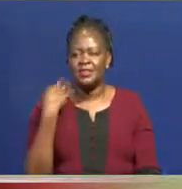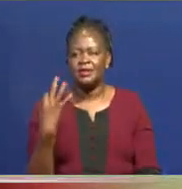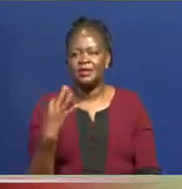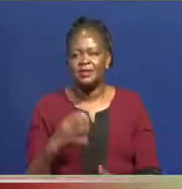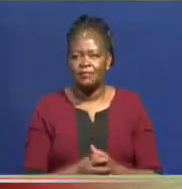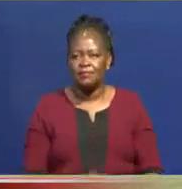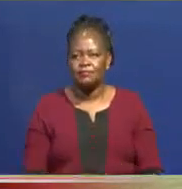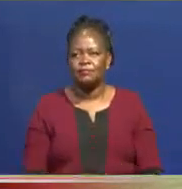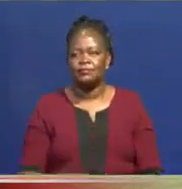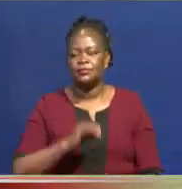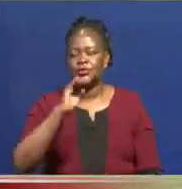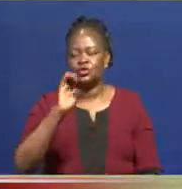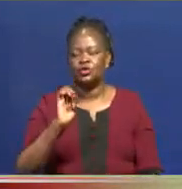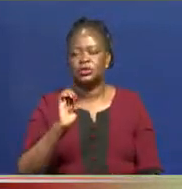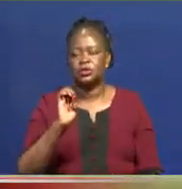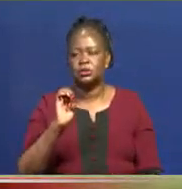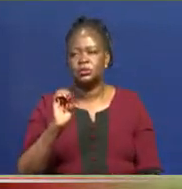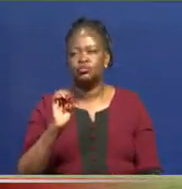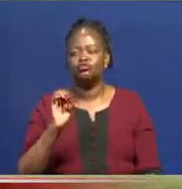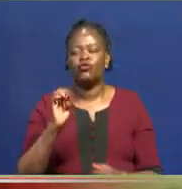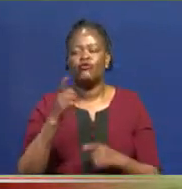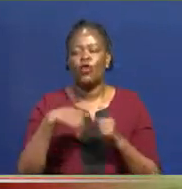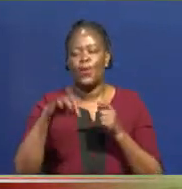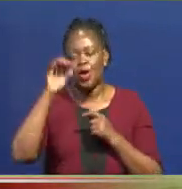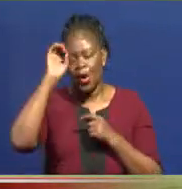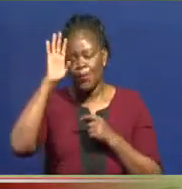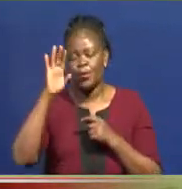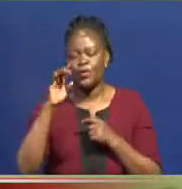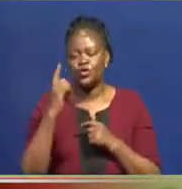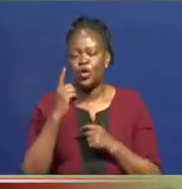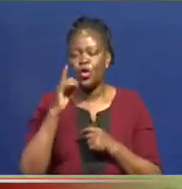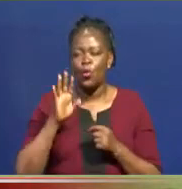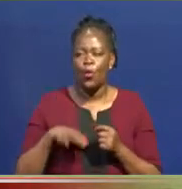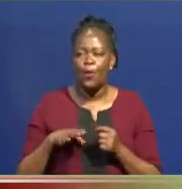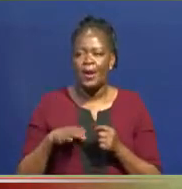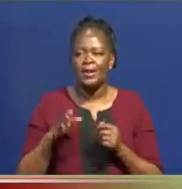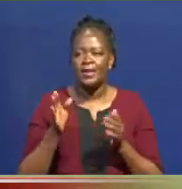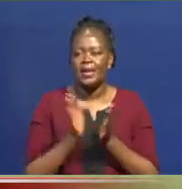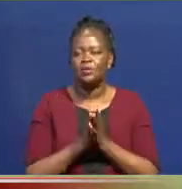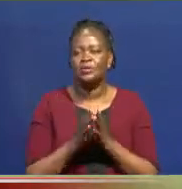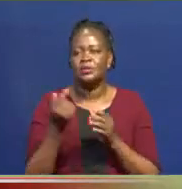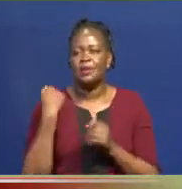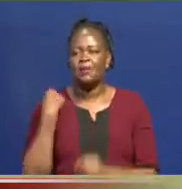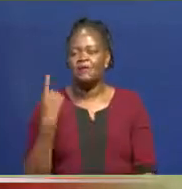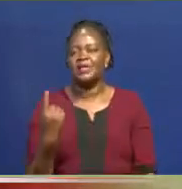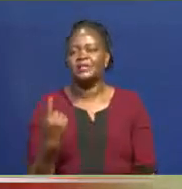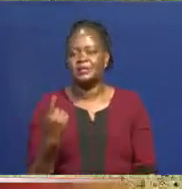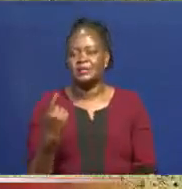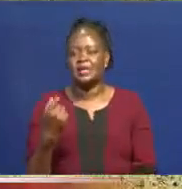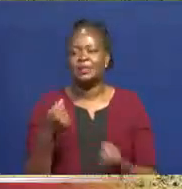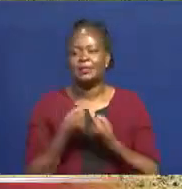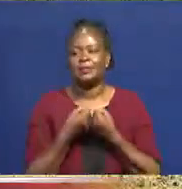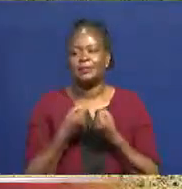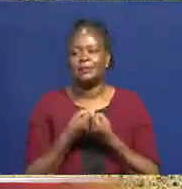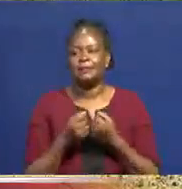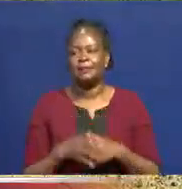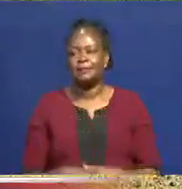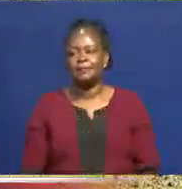227. Joyce Wanjiru wa kilabu cha Kiambu alikuwa mwanamke pekee na kuorodheshwa wa kwanza katika michuano hiyo.